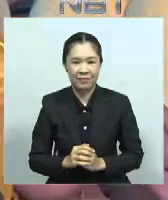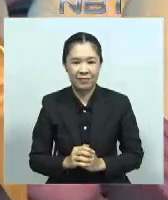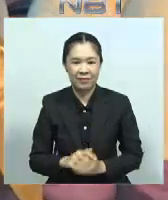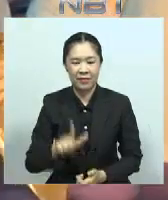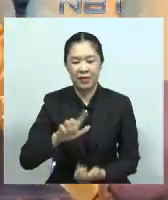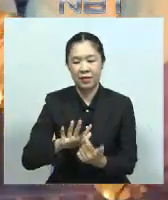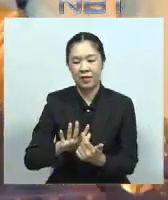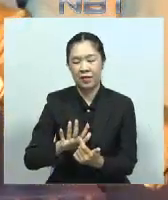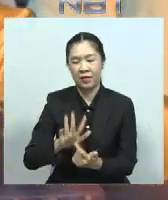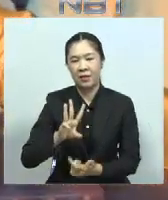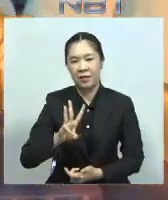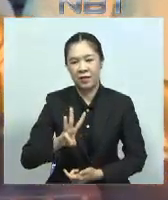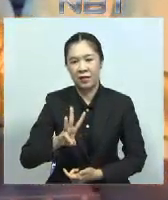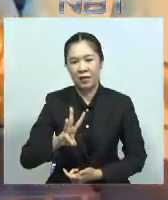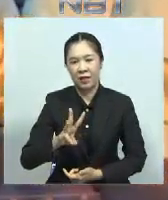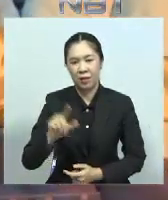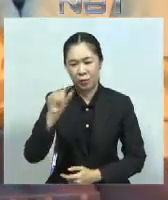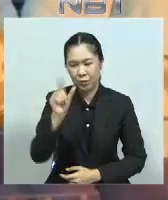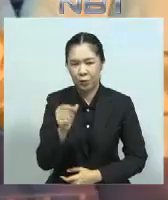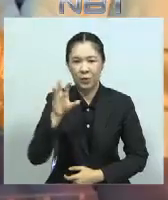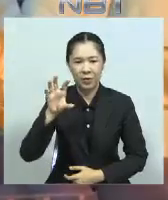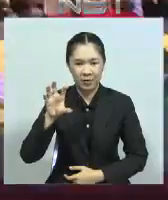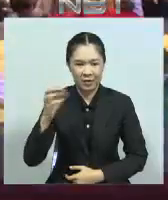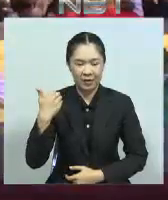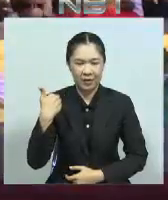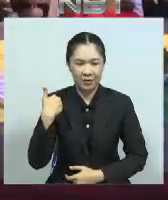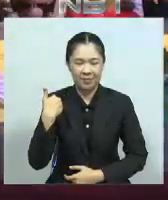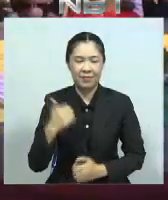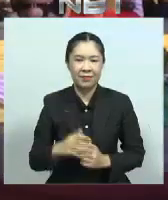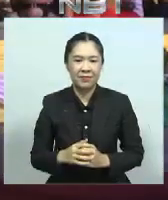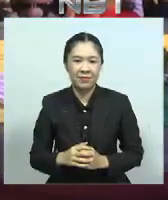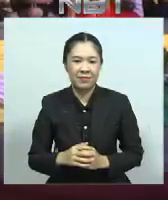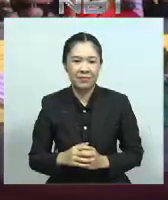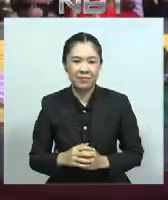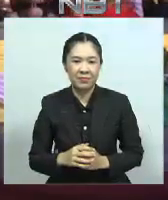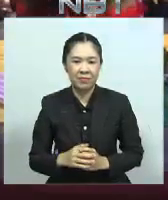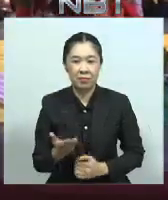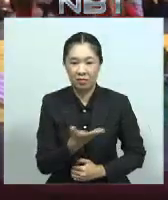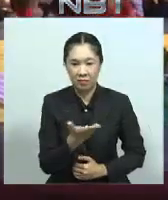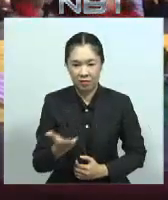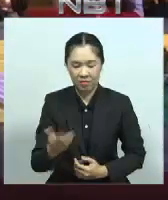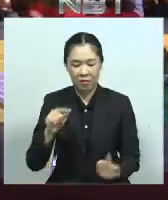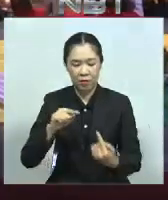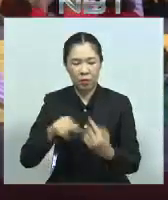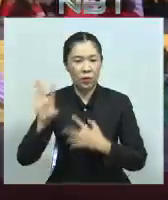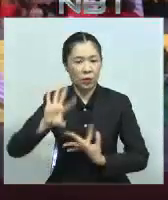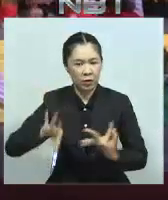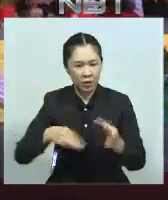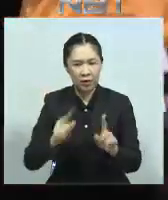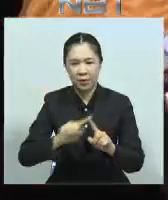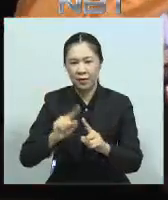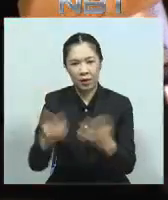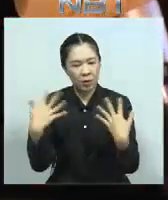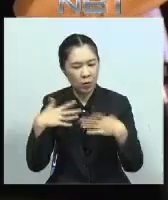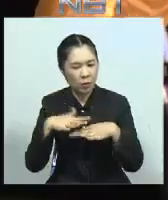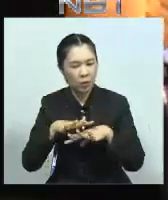วงเดือนรวมถึงการขับร้องเพลงเขมรไสยโยกและค้างข่าวกินกล้วยซึ่งถือว่าเป็นงานมหรสพสมโภชที่ทุกคนร่วมกัน